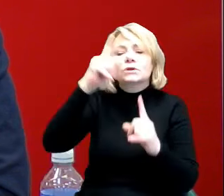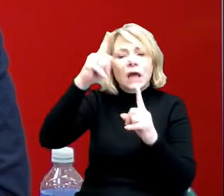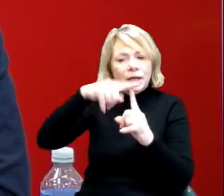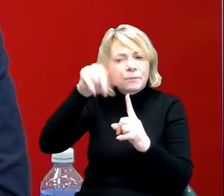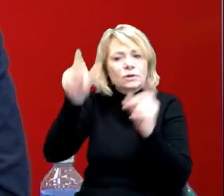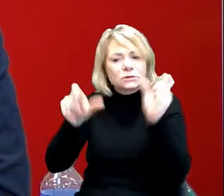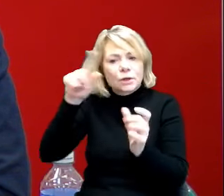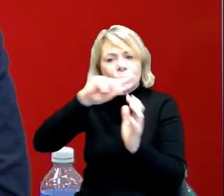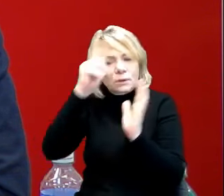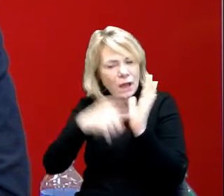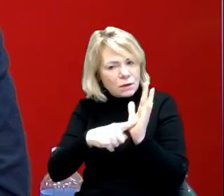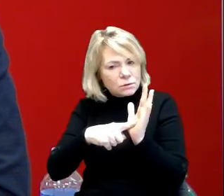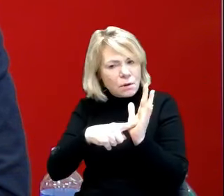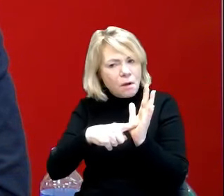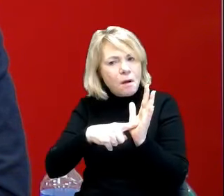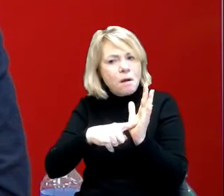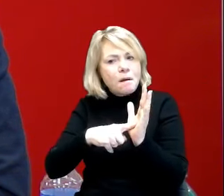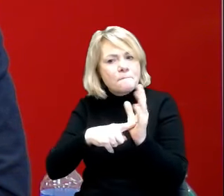ar